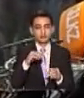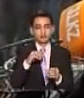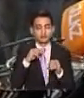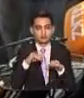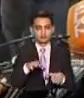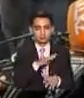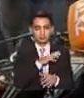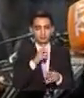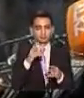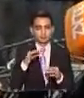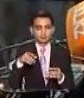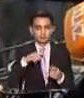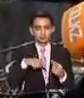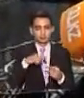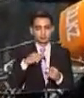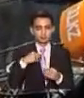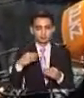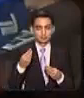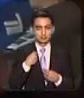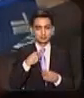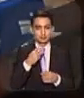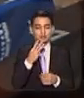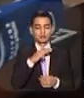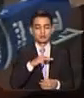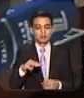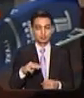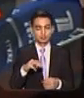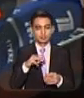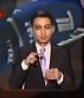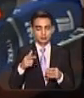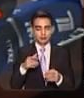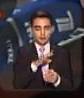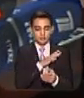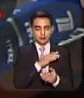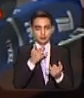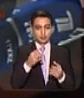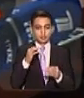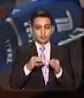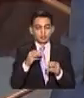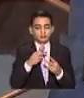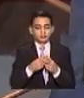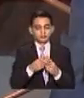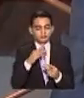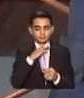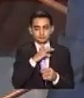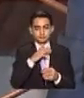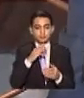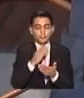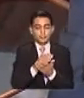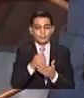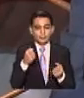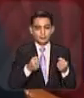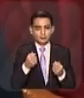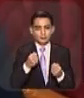всем. Максимально по этой статье вынесли приговор. Илья Скар приговорен по нескольким статьям Уголовного кодекса. Управление транспортом,